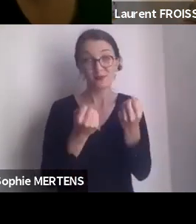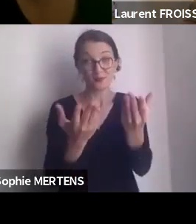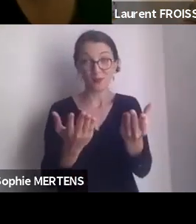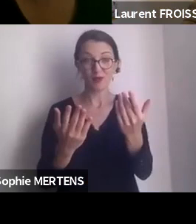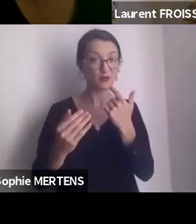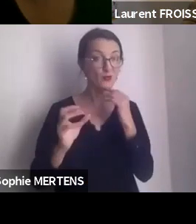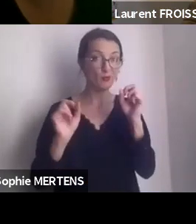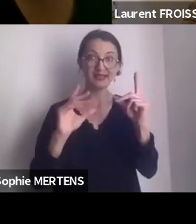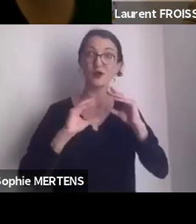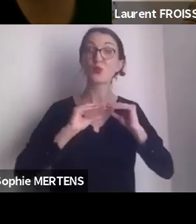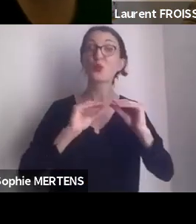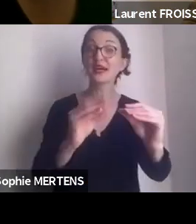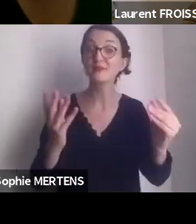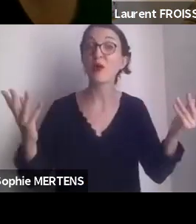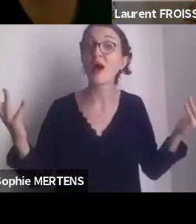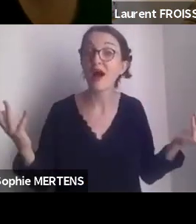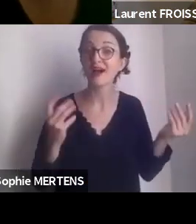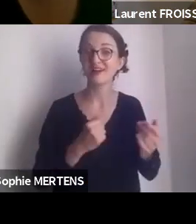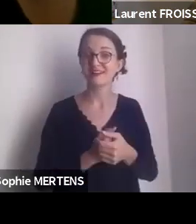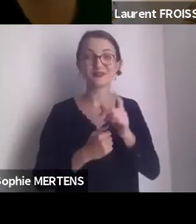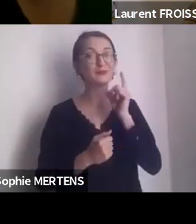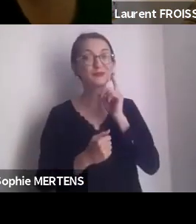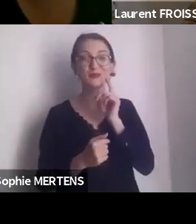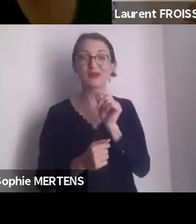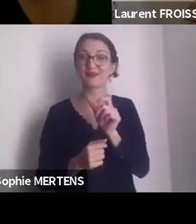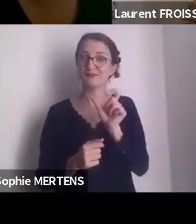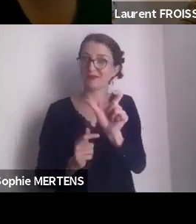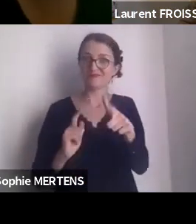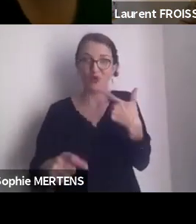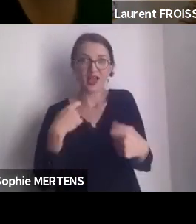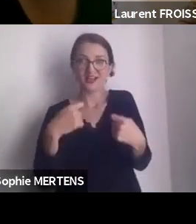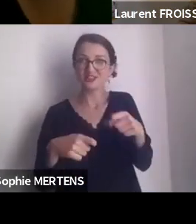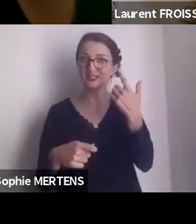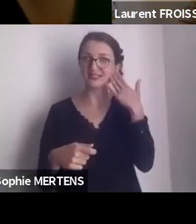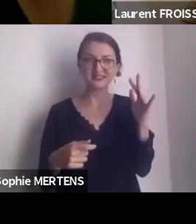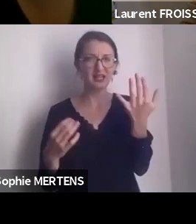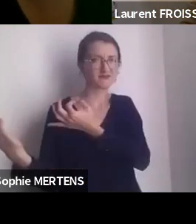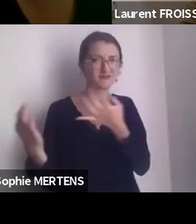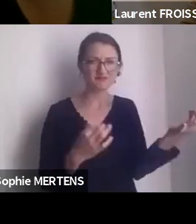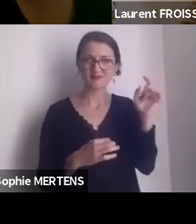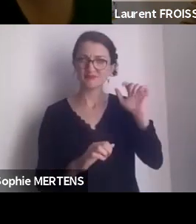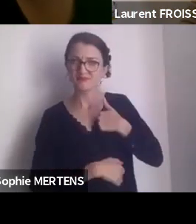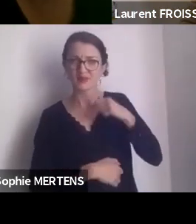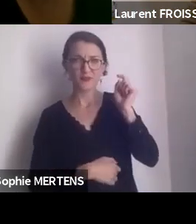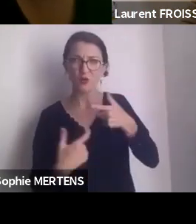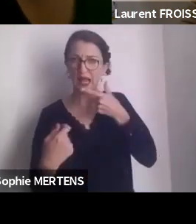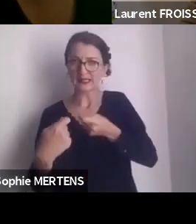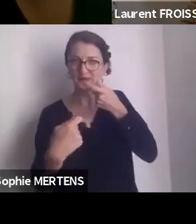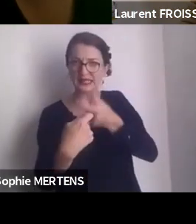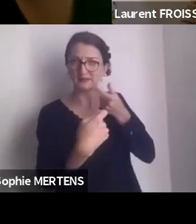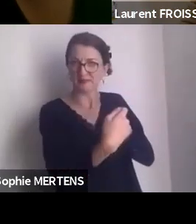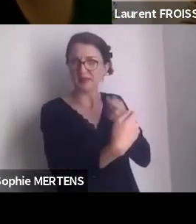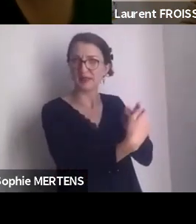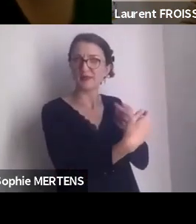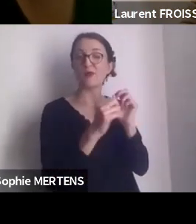l'agile. On a eu cette définition de s'adapter en continu. Mais alors justement, dans la situation actuelle qui est